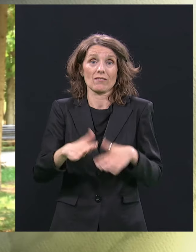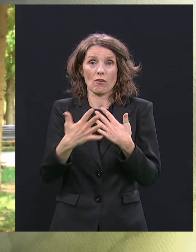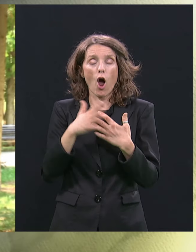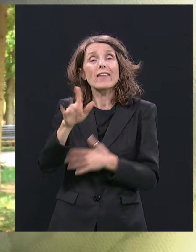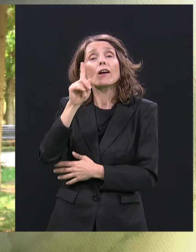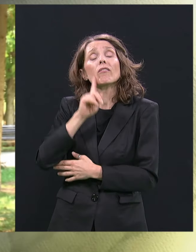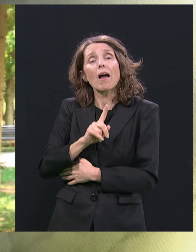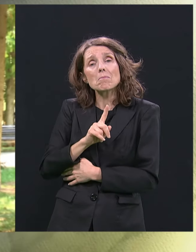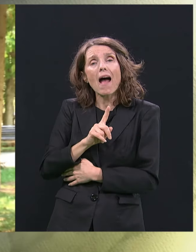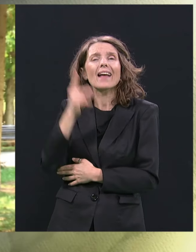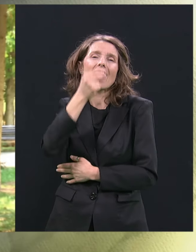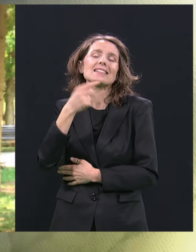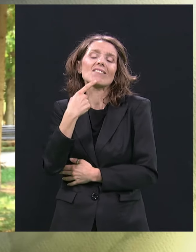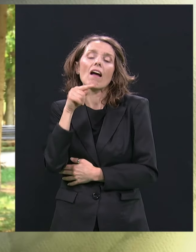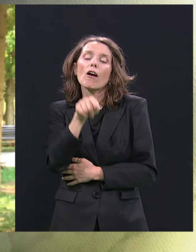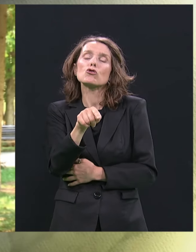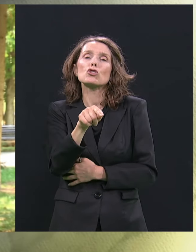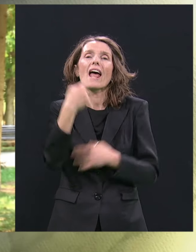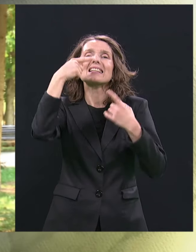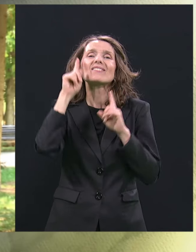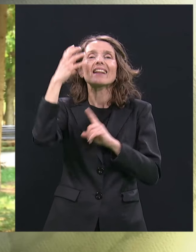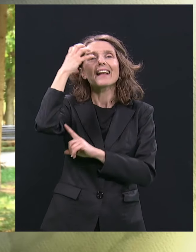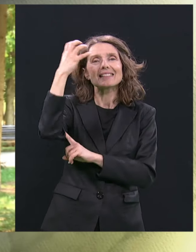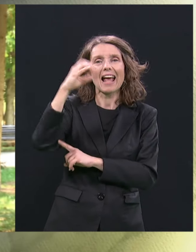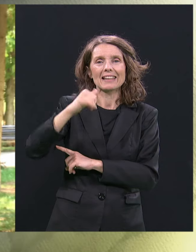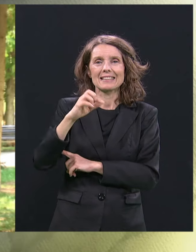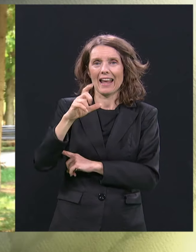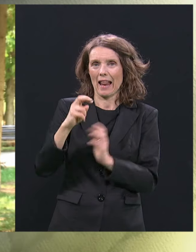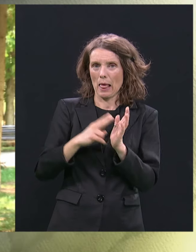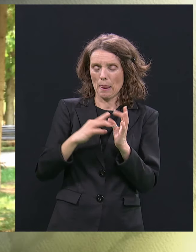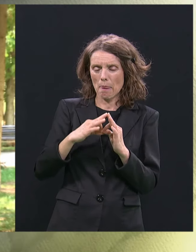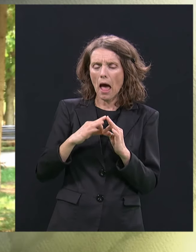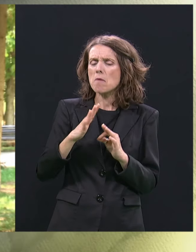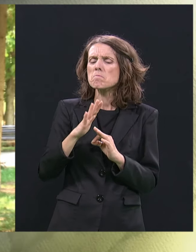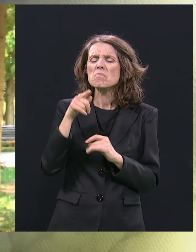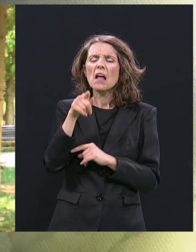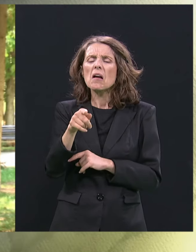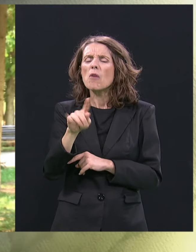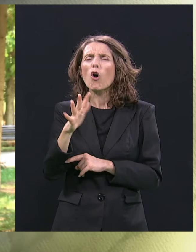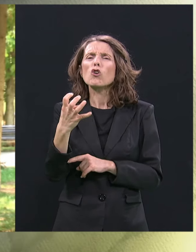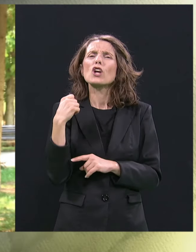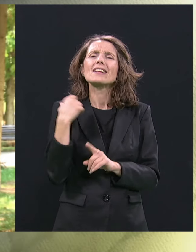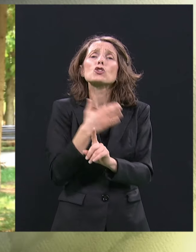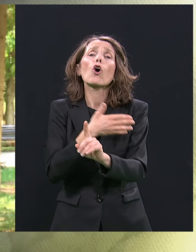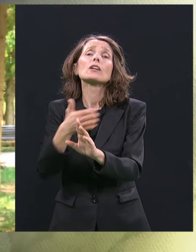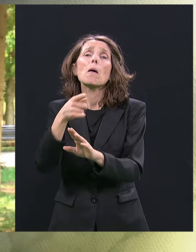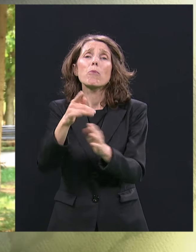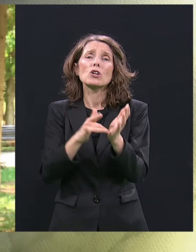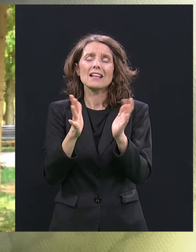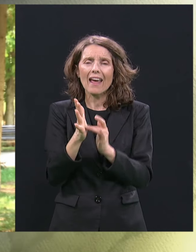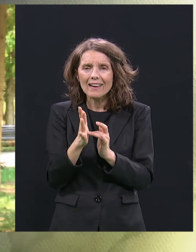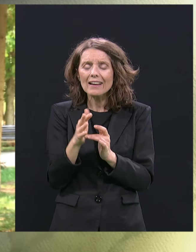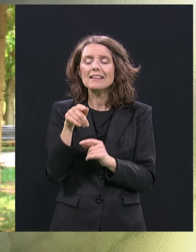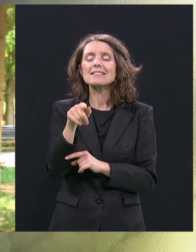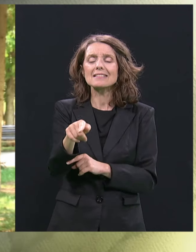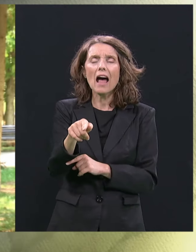je negde u prvoj polovini četvrtog veka pronašla krst na kom je razapet Isus Hrist. Tako da